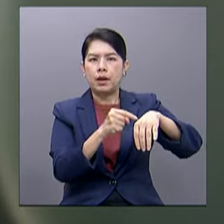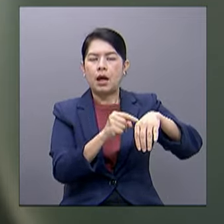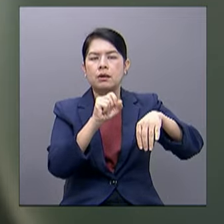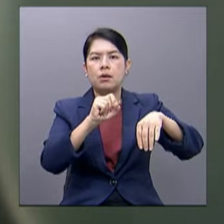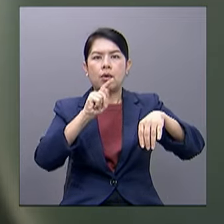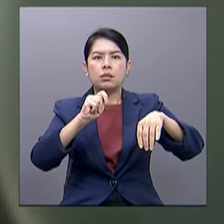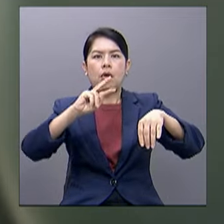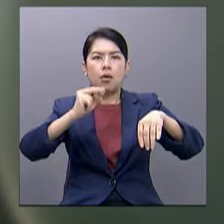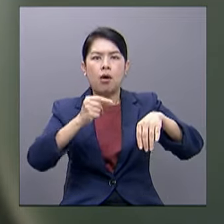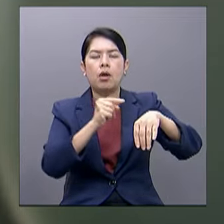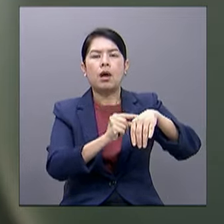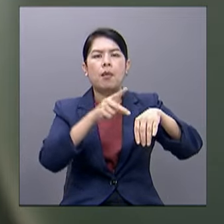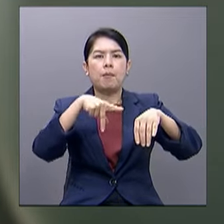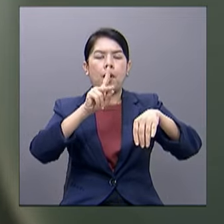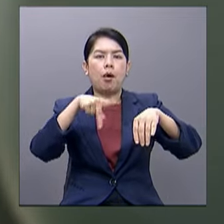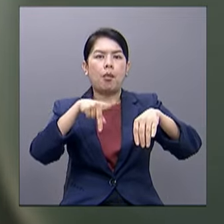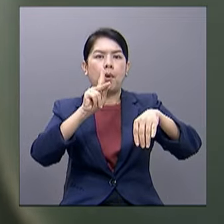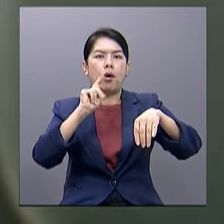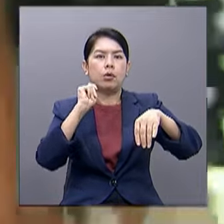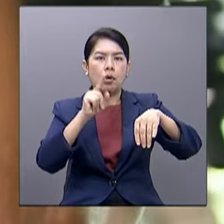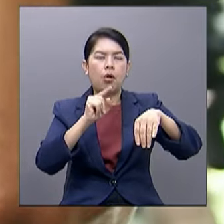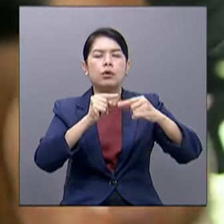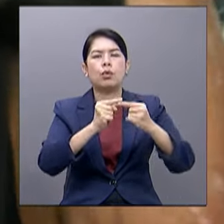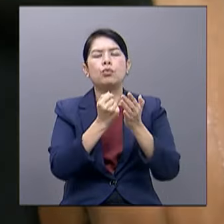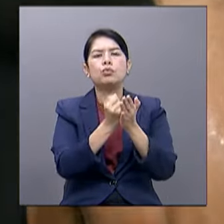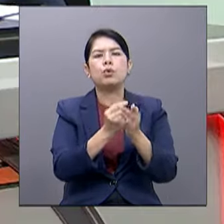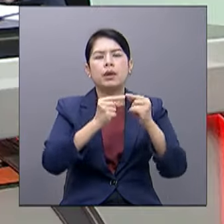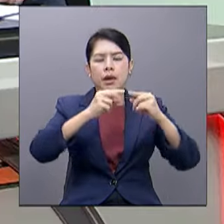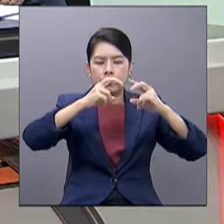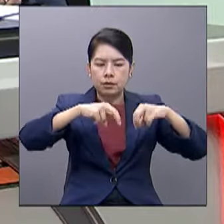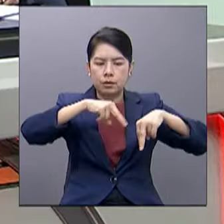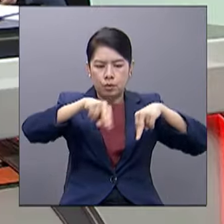สำนักงานปปทร่วมตรวจสอบด้วยค่ะมีชาว